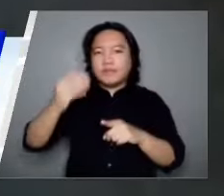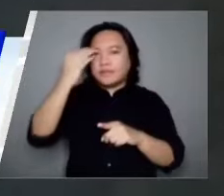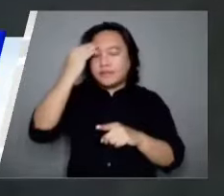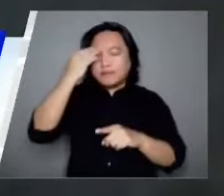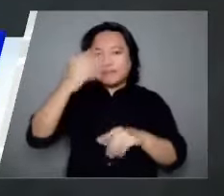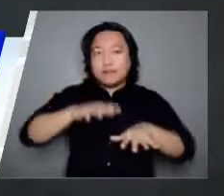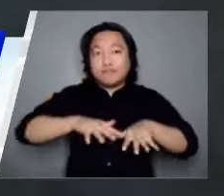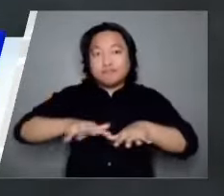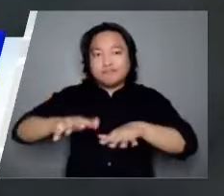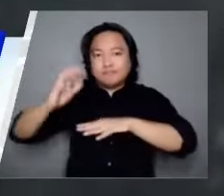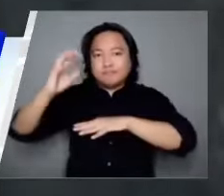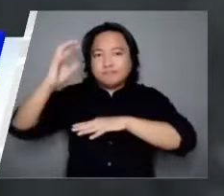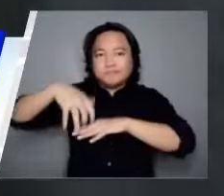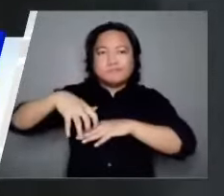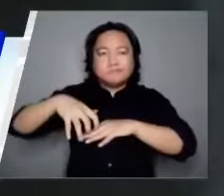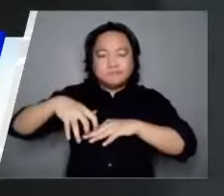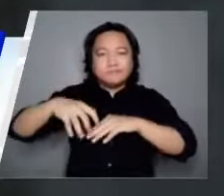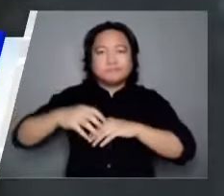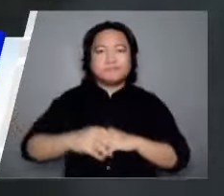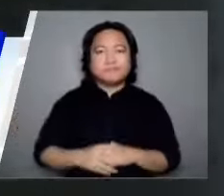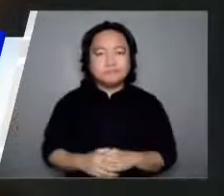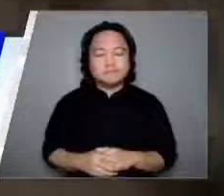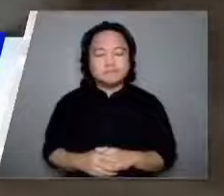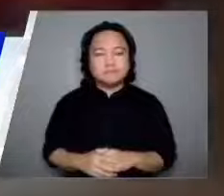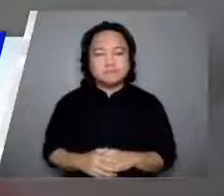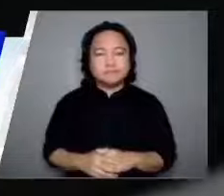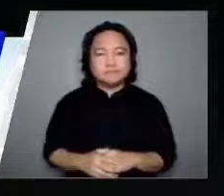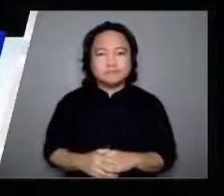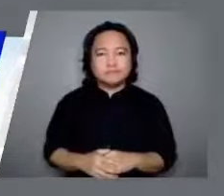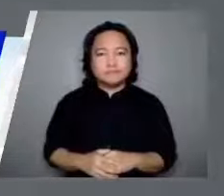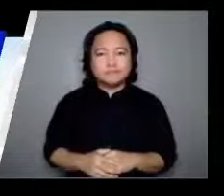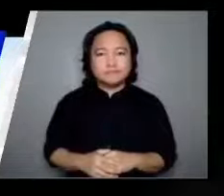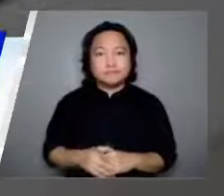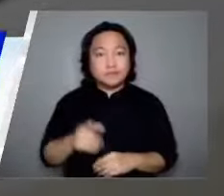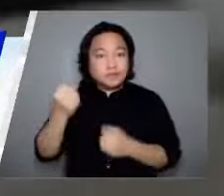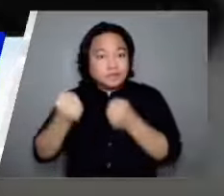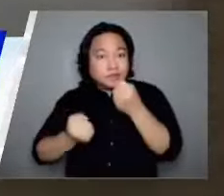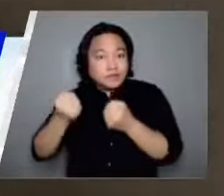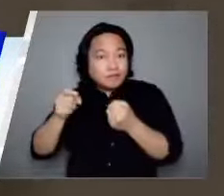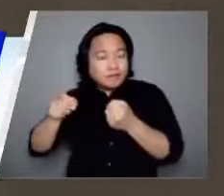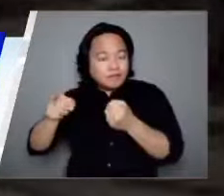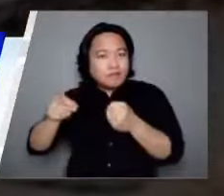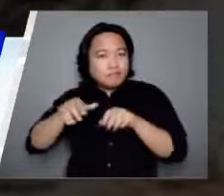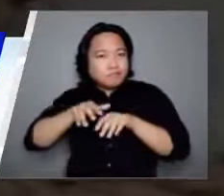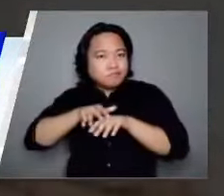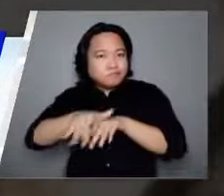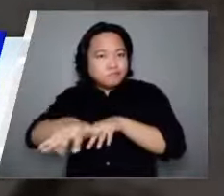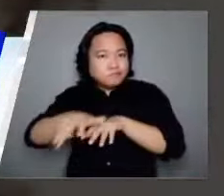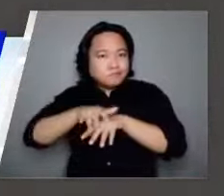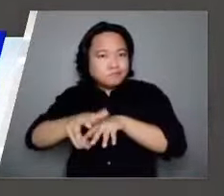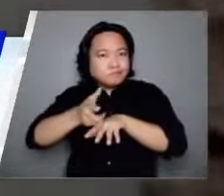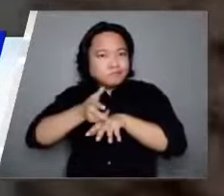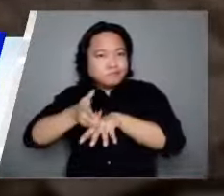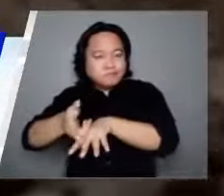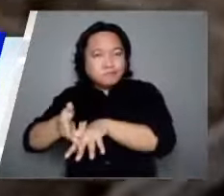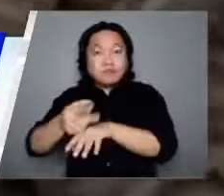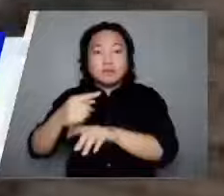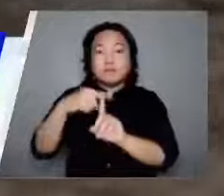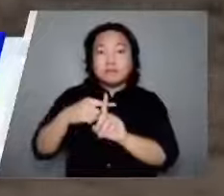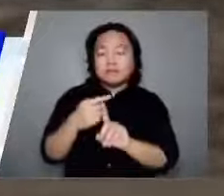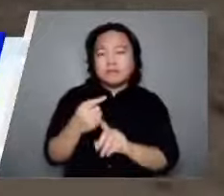video, nakunan din ang pagragasan ng bahan at tumangay sa isang sasakyan. Ilang tao na rin ang naitalang nawawala. Ang pagbaha ay dahil